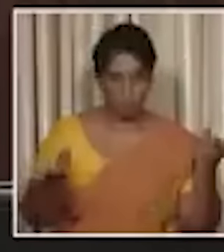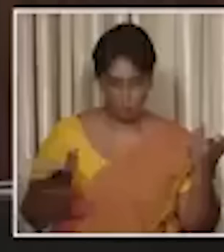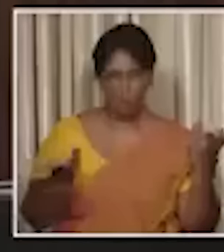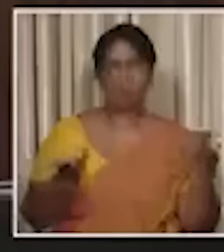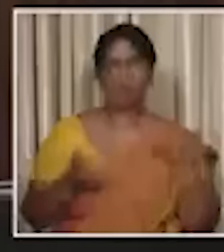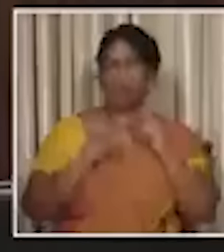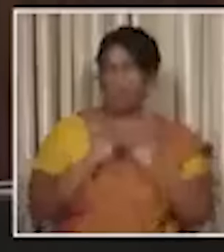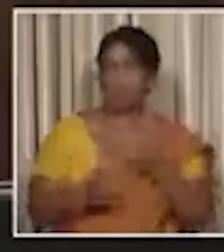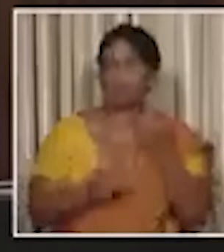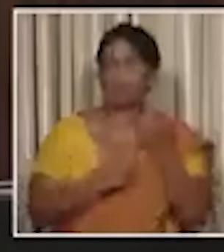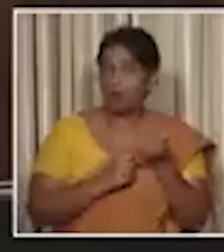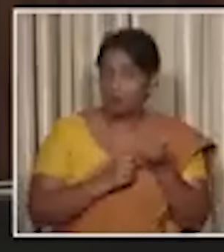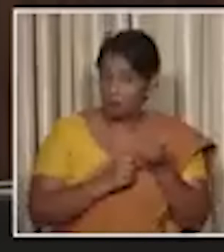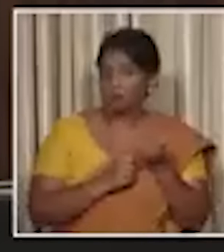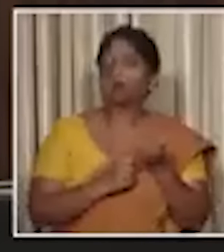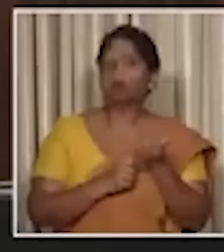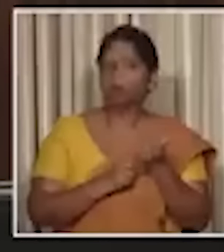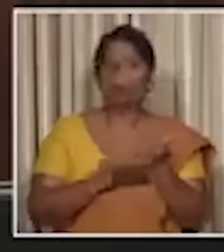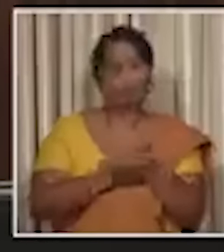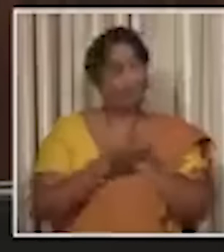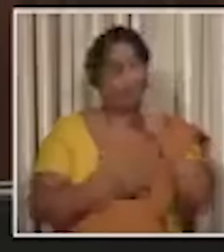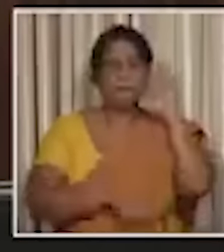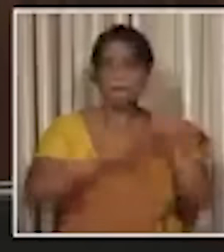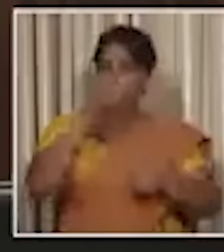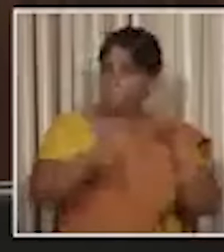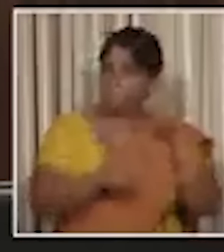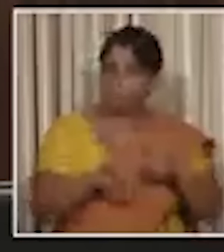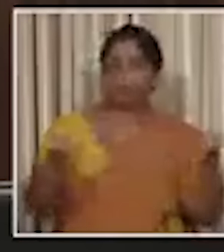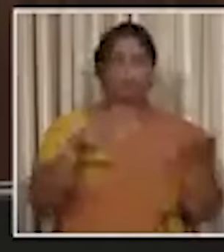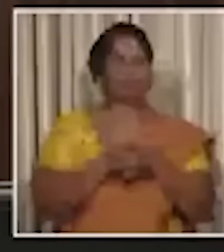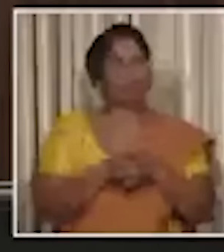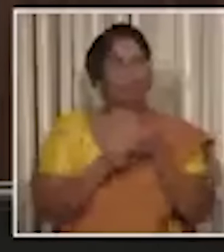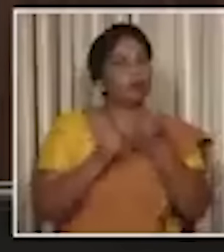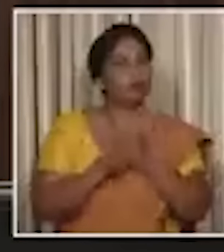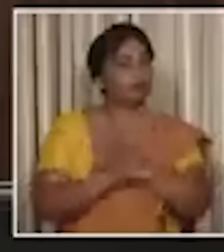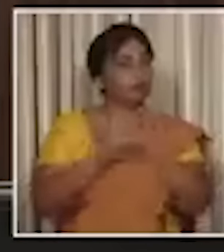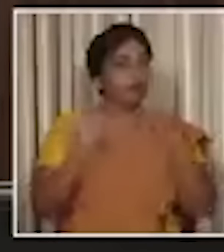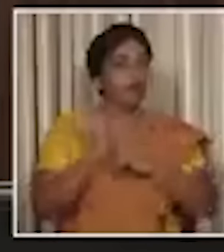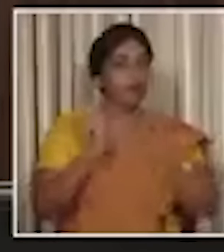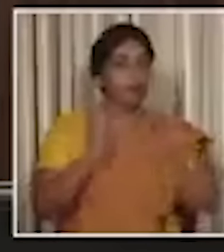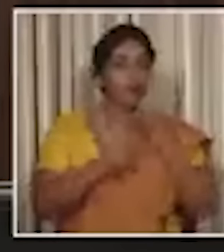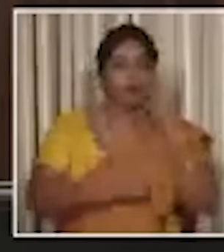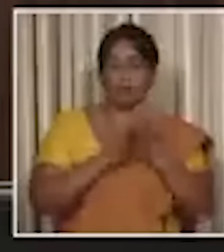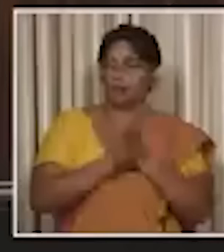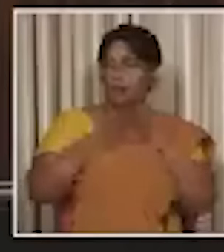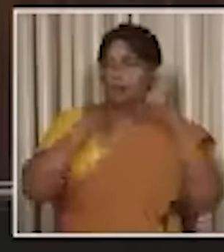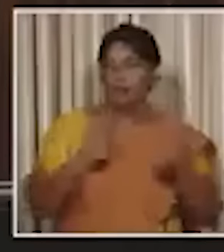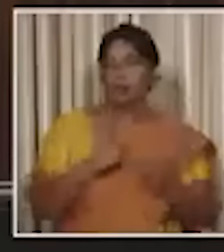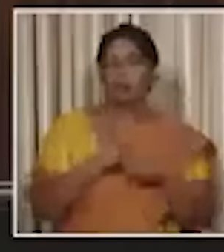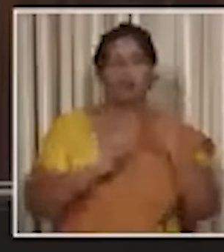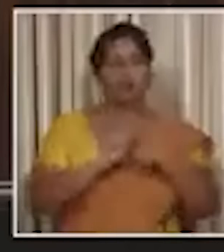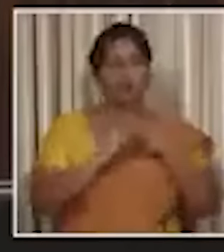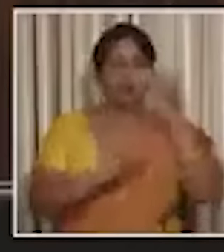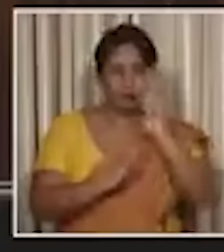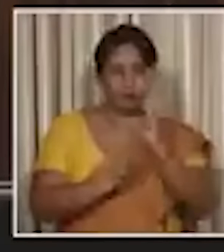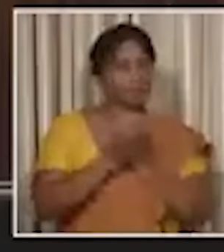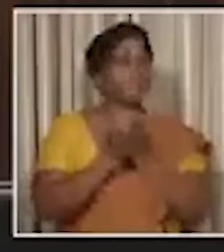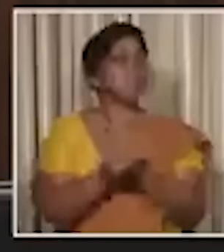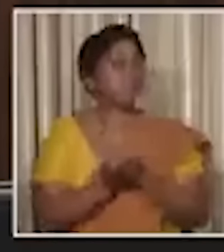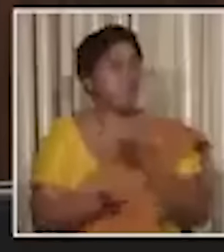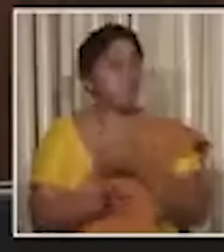மொழி தொடர்பான கவனத்தை செலுத்தியிருக்கின்றோம். தகவல் தொழில்நுட்ப துறையில் எமது நாடு பாரிய ஒரு வளர்ச்சியை